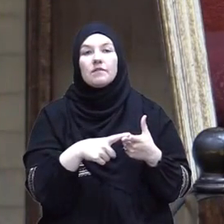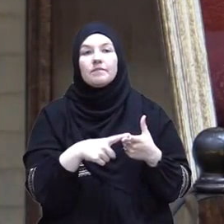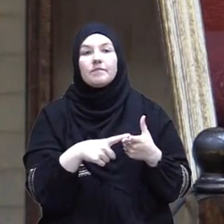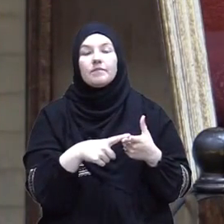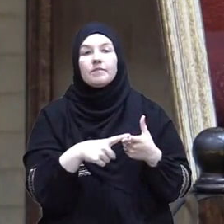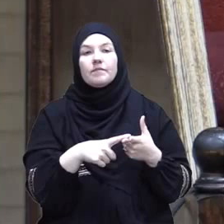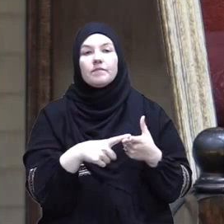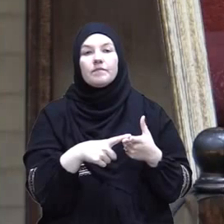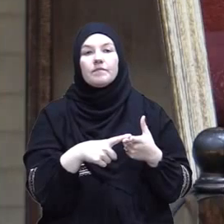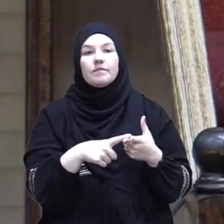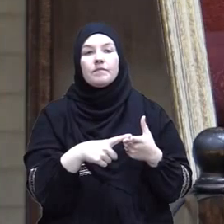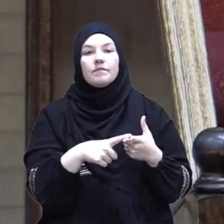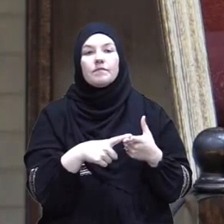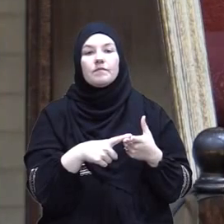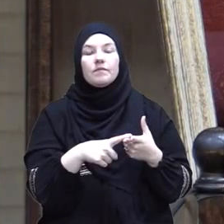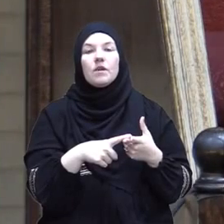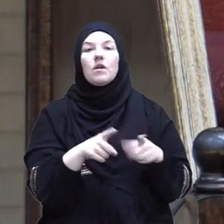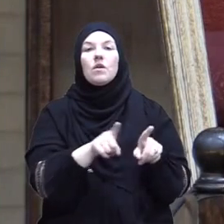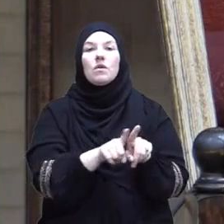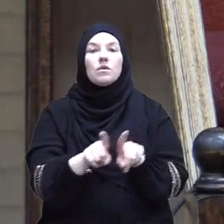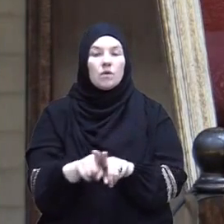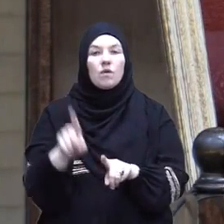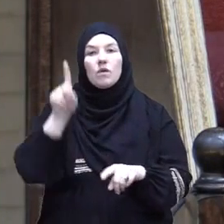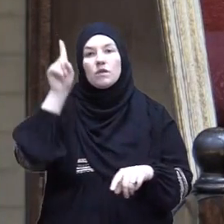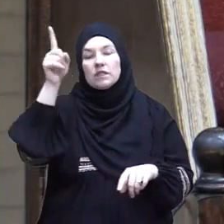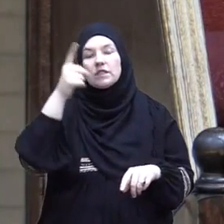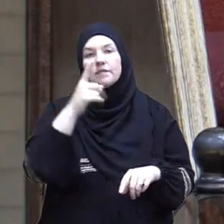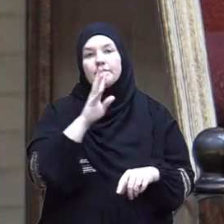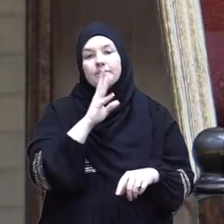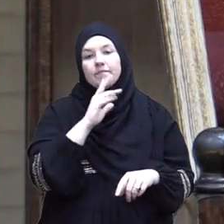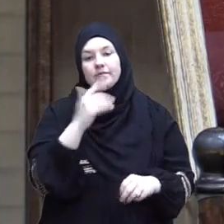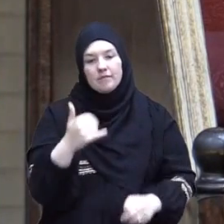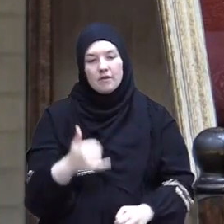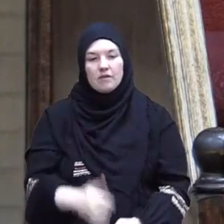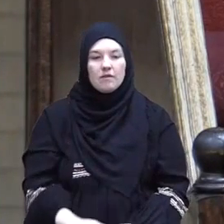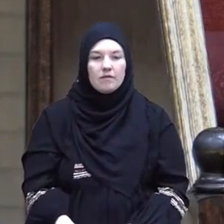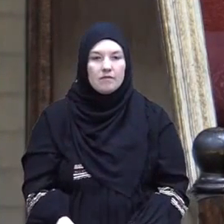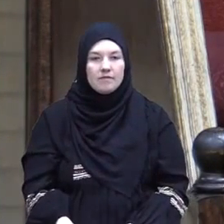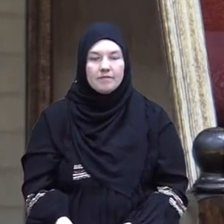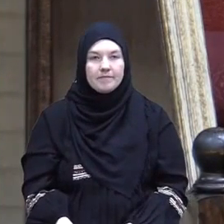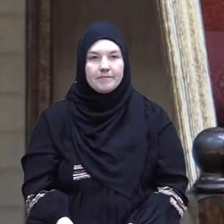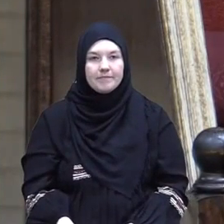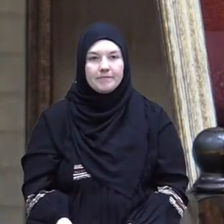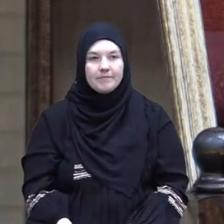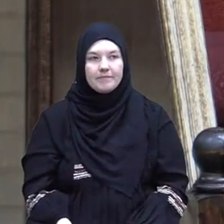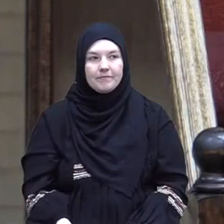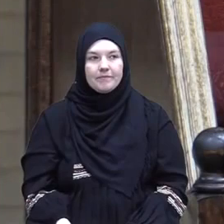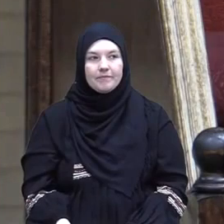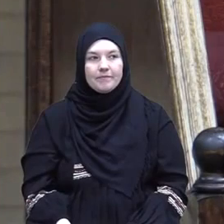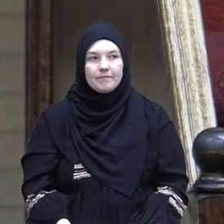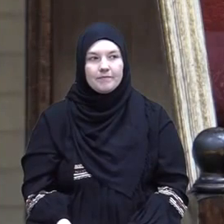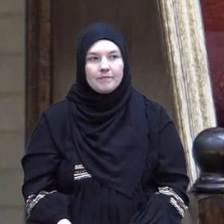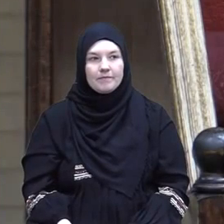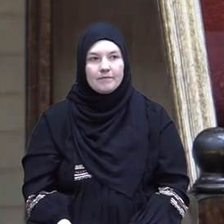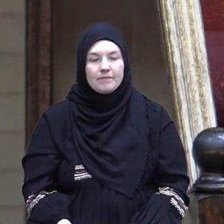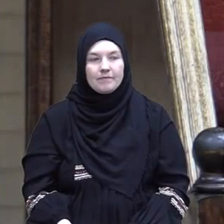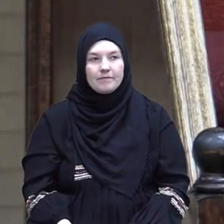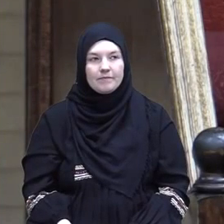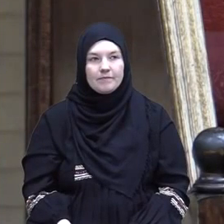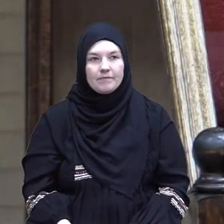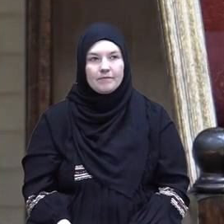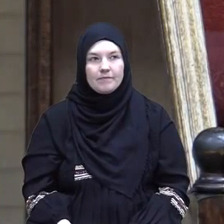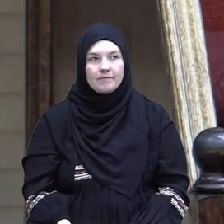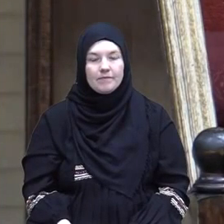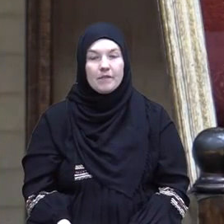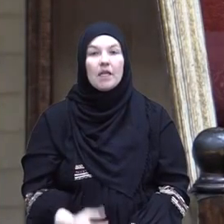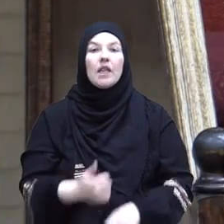لَهُ عَزْمًا Also, Allah says, فَعَصَى آدَمُ رَبَّهُ فَغَوَى So